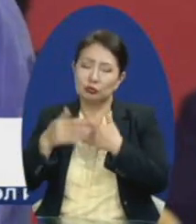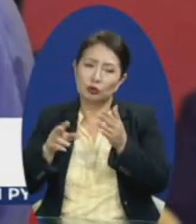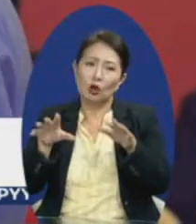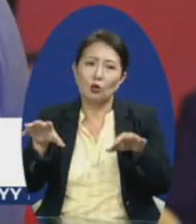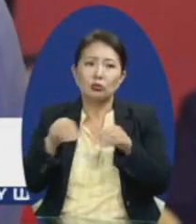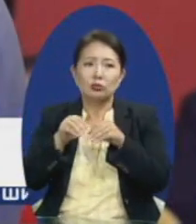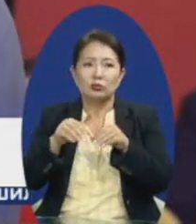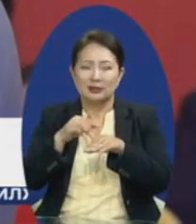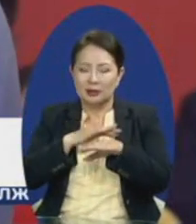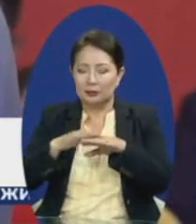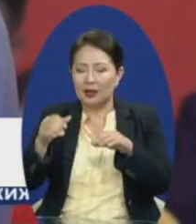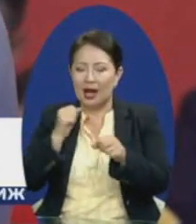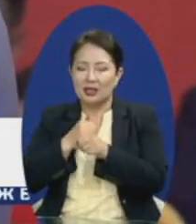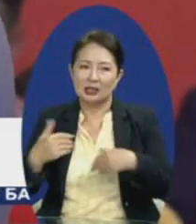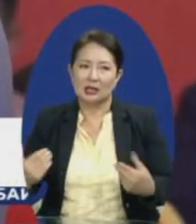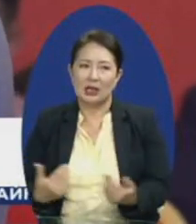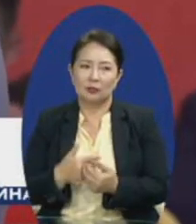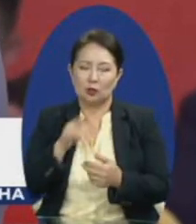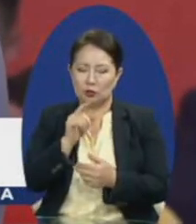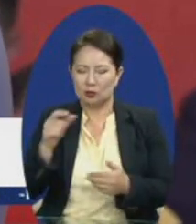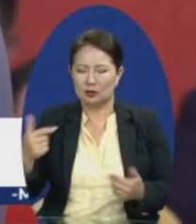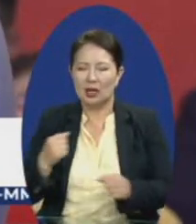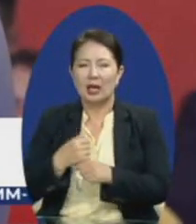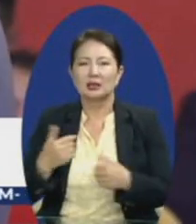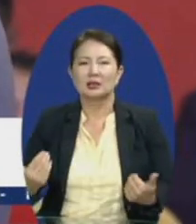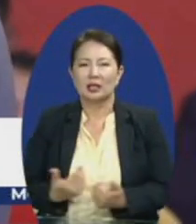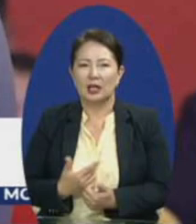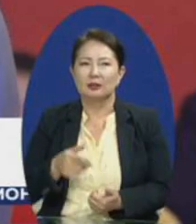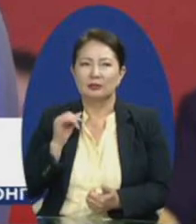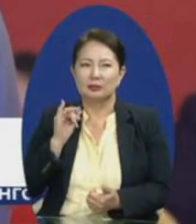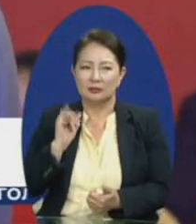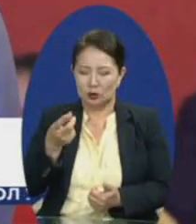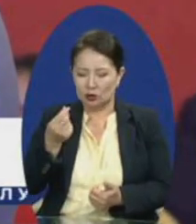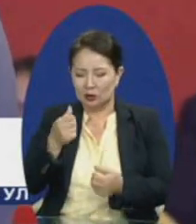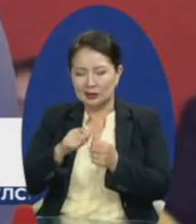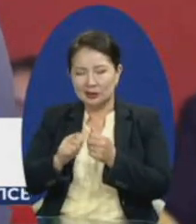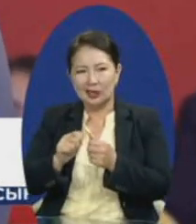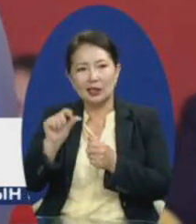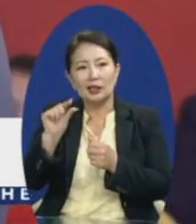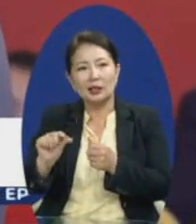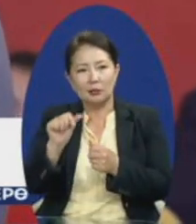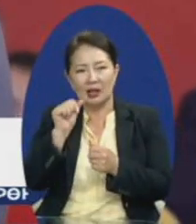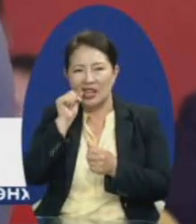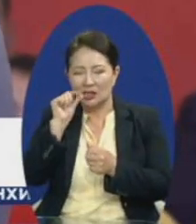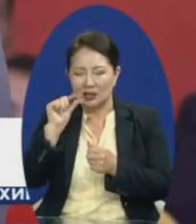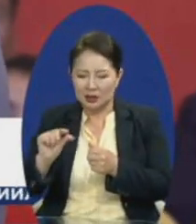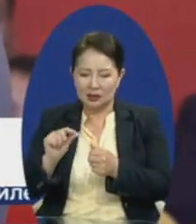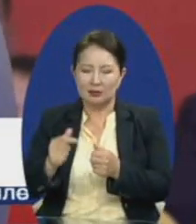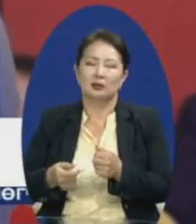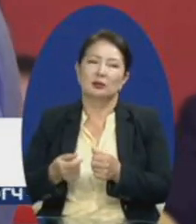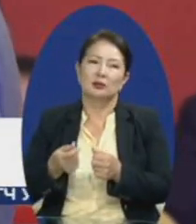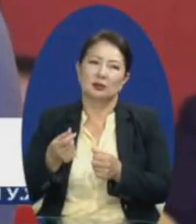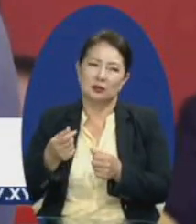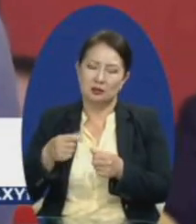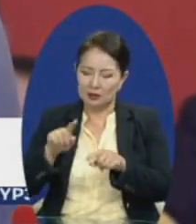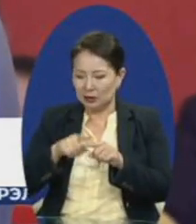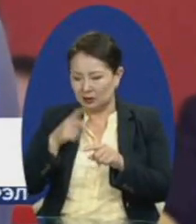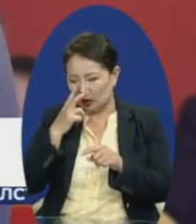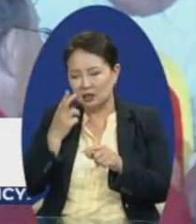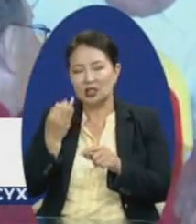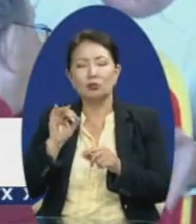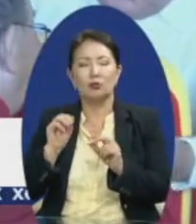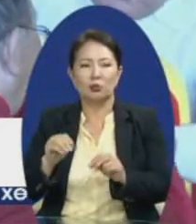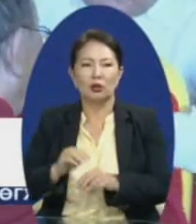бидний ажил амьдрал тэрэн дотор ард түмний ажил амьдрал маш их өртөг хэмнэсэн зар хэмнэсэн үнийг одоо бас эргэж харсан ийм зүйл